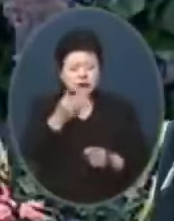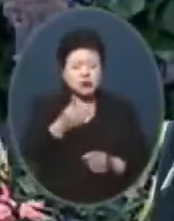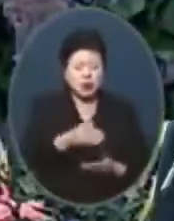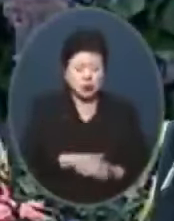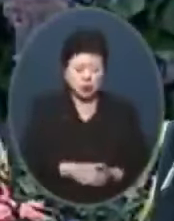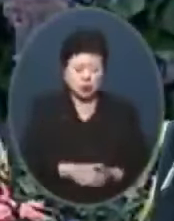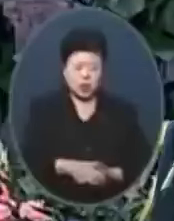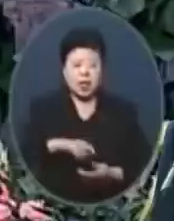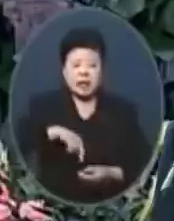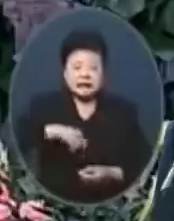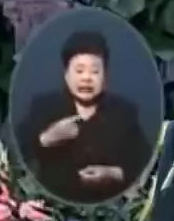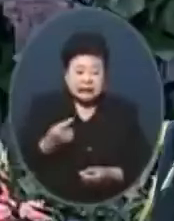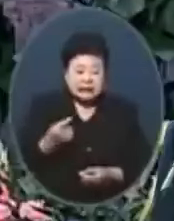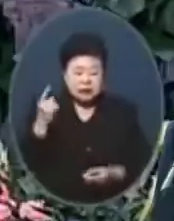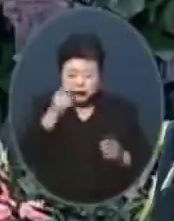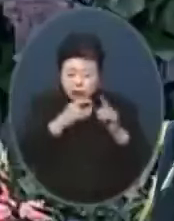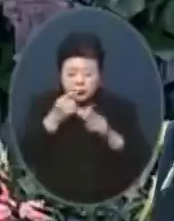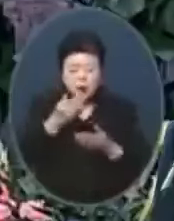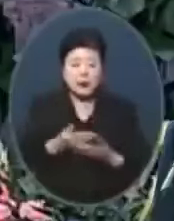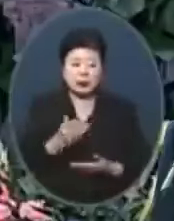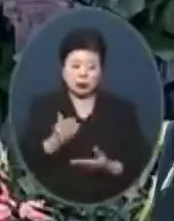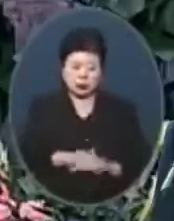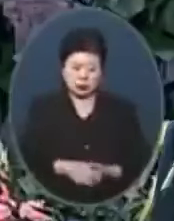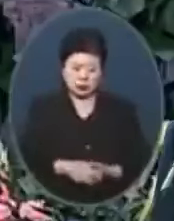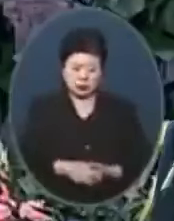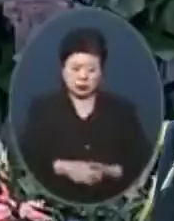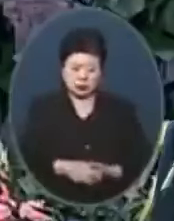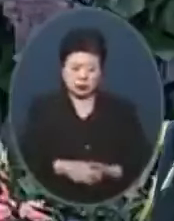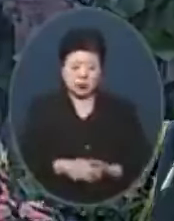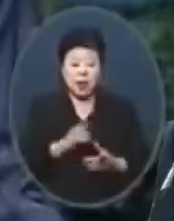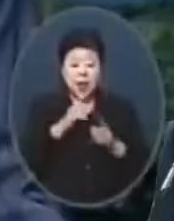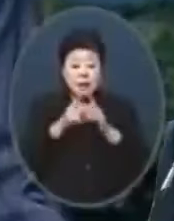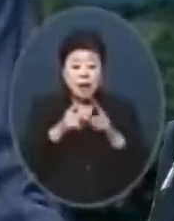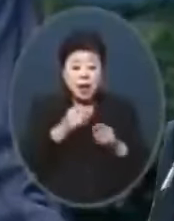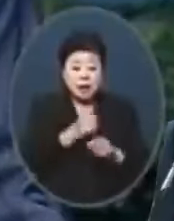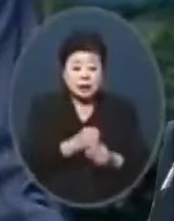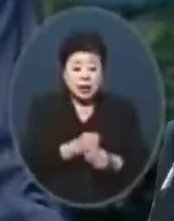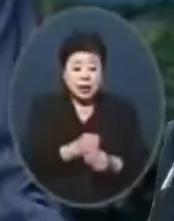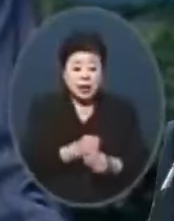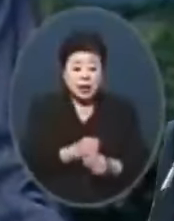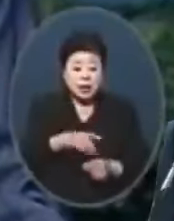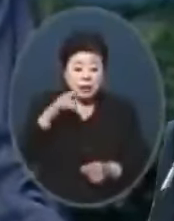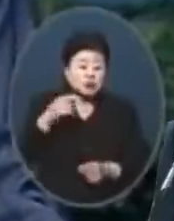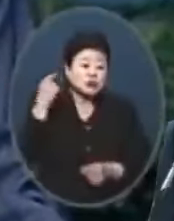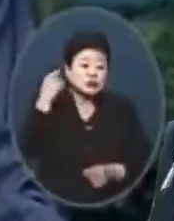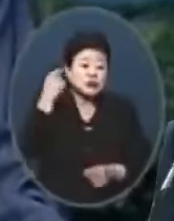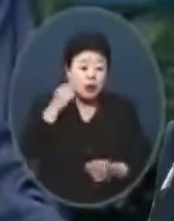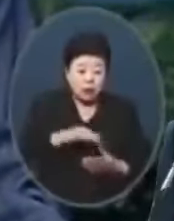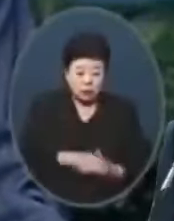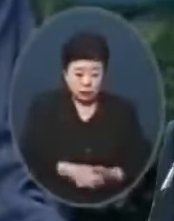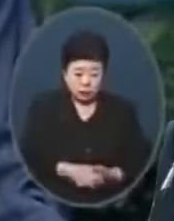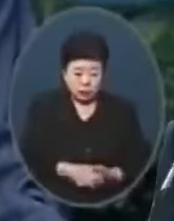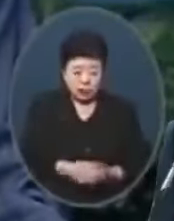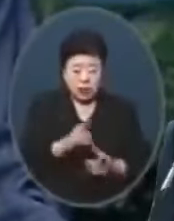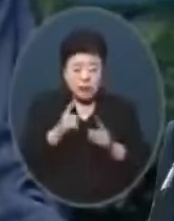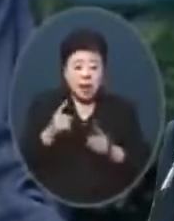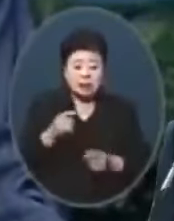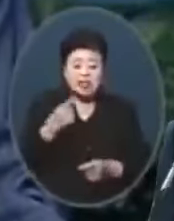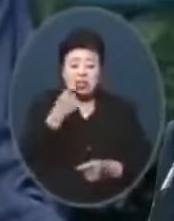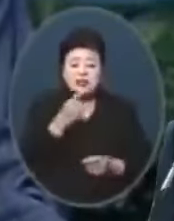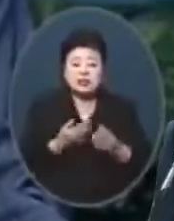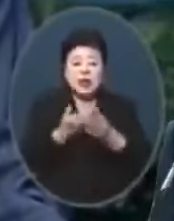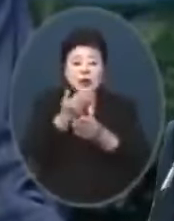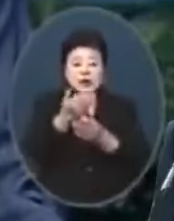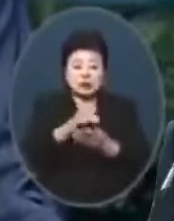아니라 자기 자신도 해치는 것입니다. 왜냐하면 말을 하니까 자기가 제일 먼저 듣지 않습니까? 그 말이 자기 입에